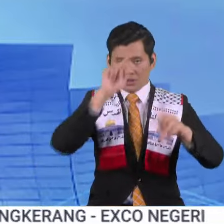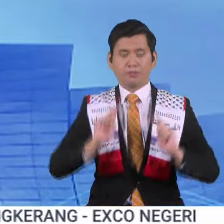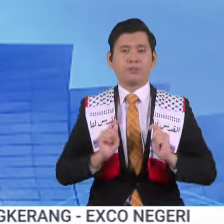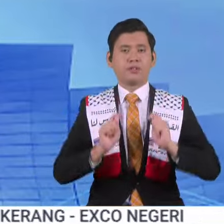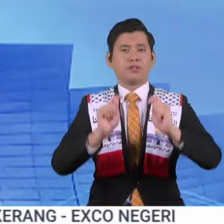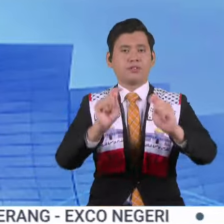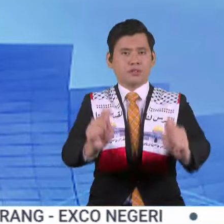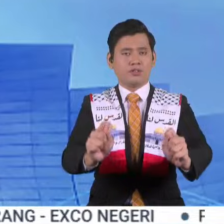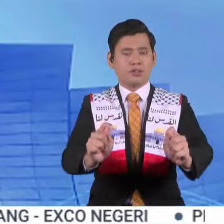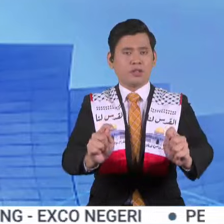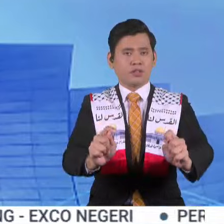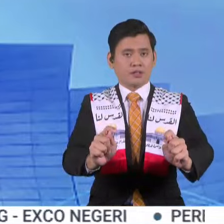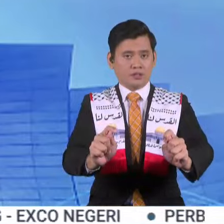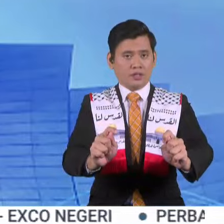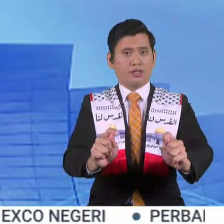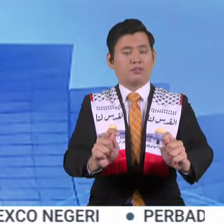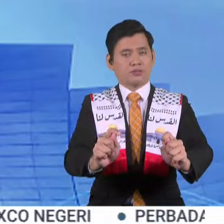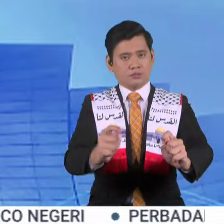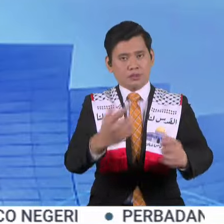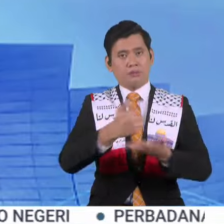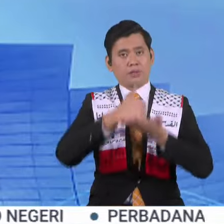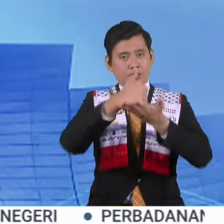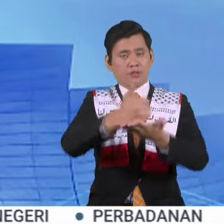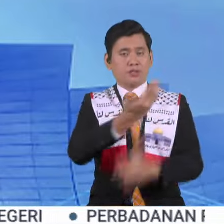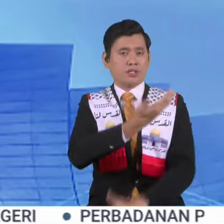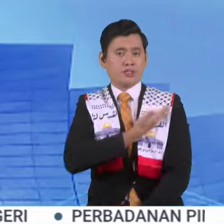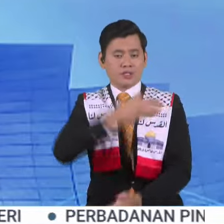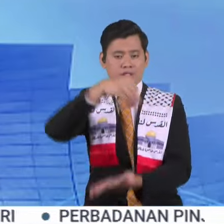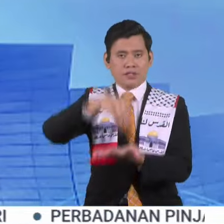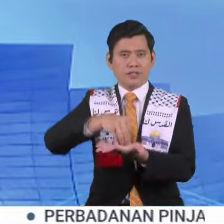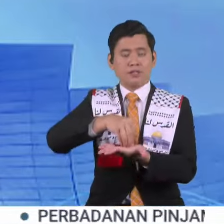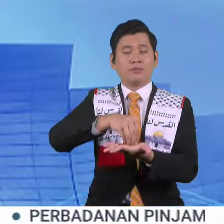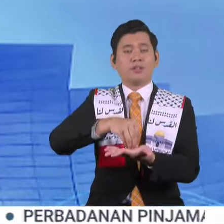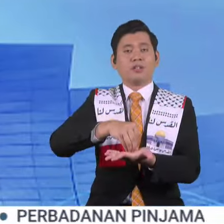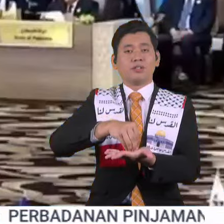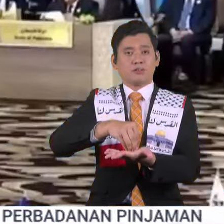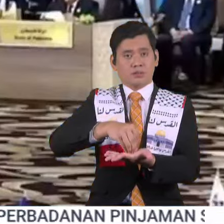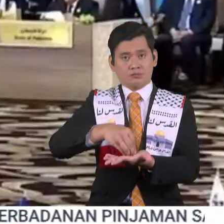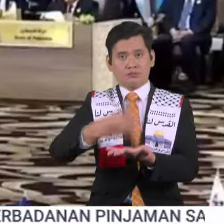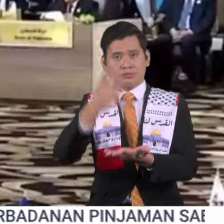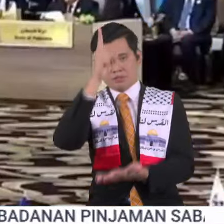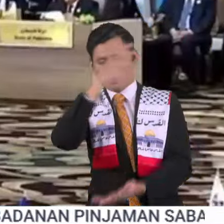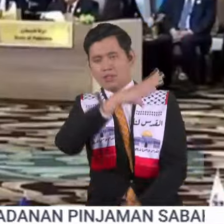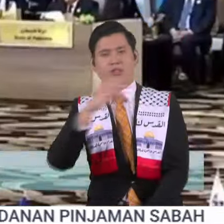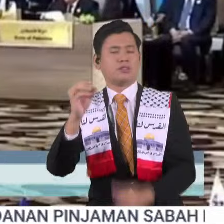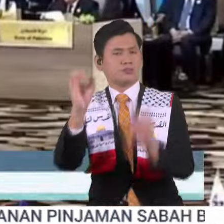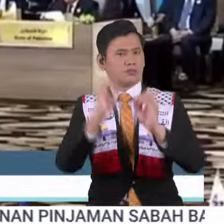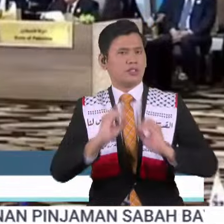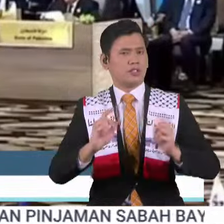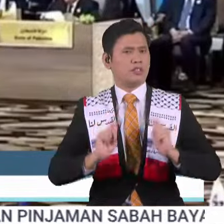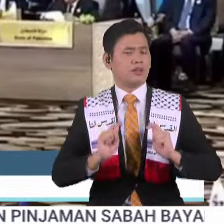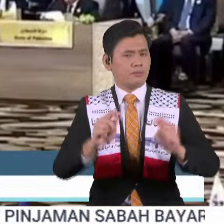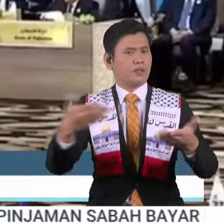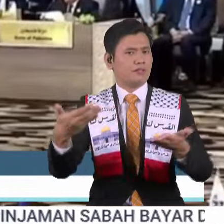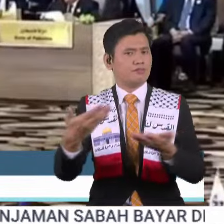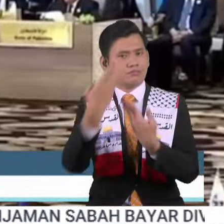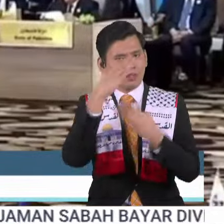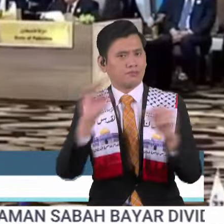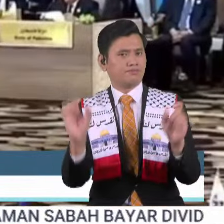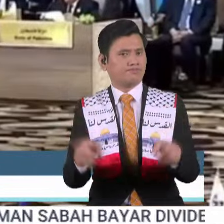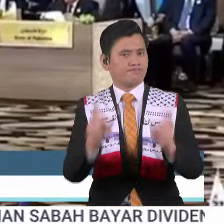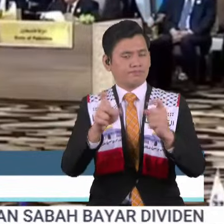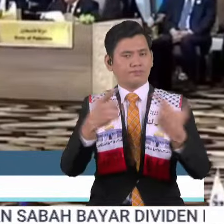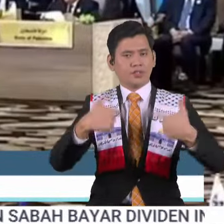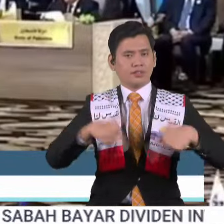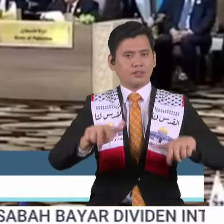Bertindak Respons Kemanusiaan Segera untuk Gaza di Jordan. Menurutnya adalah mustahil untuk sebarang tindak balas kemanusiaan segera dilaksanakan